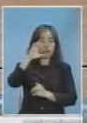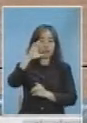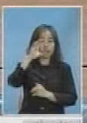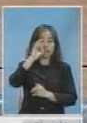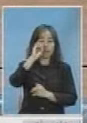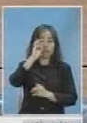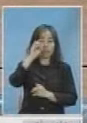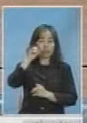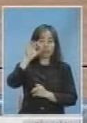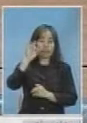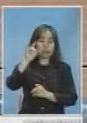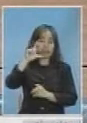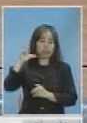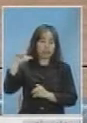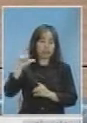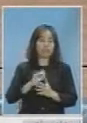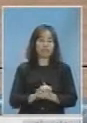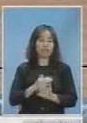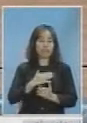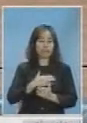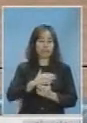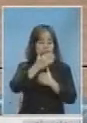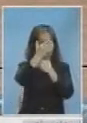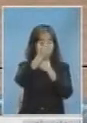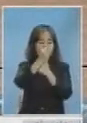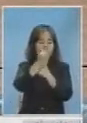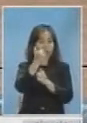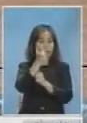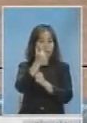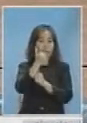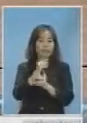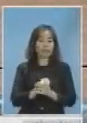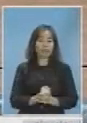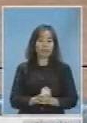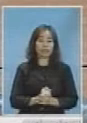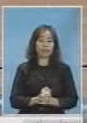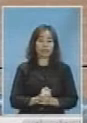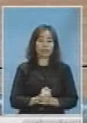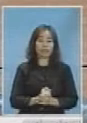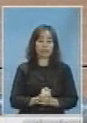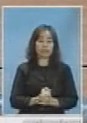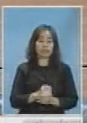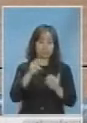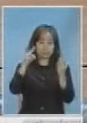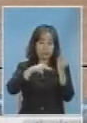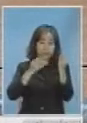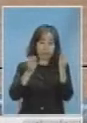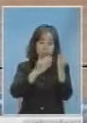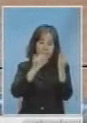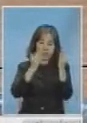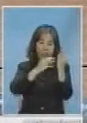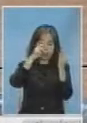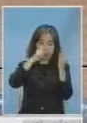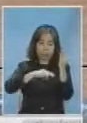12,506.8 ล้านบาทผมก็ให้ความสนใจกับเรื่องนี้ติดตามดูในราย